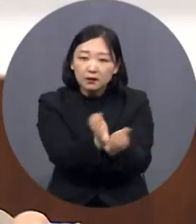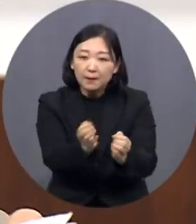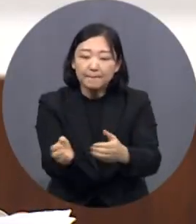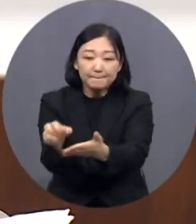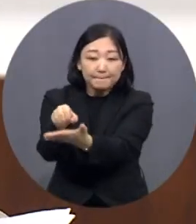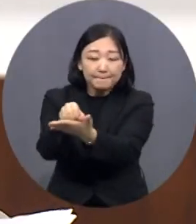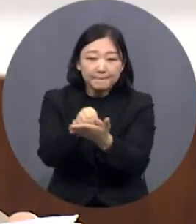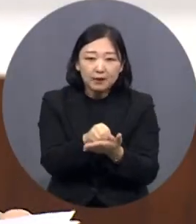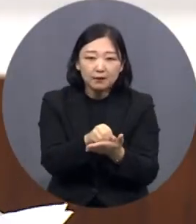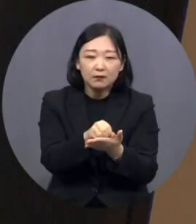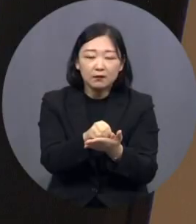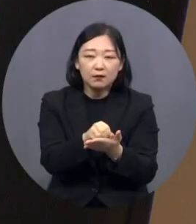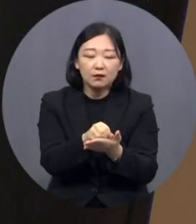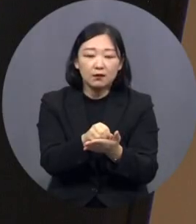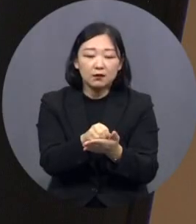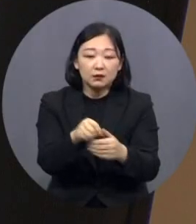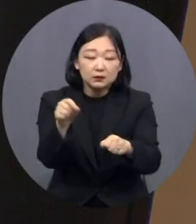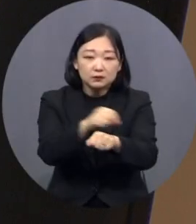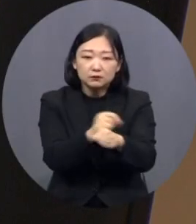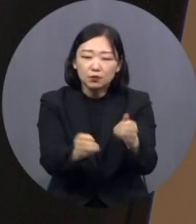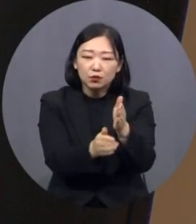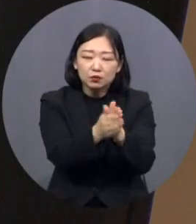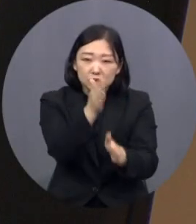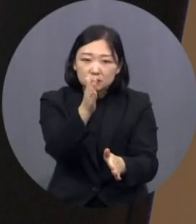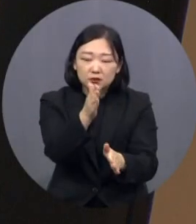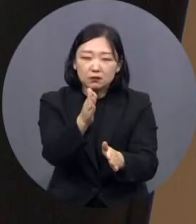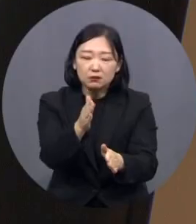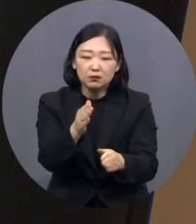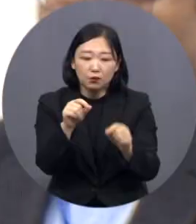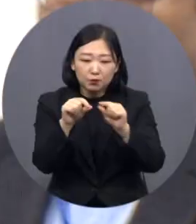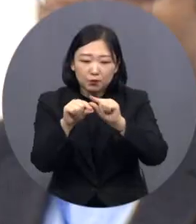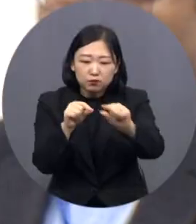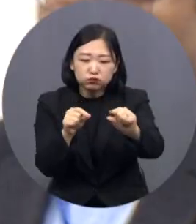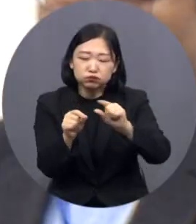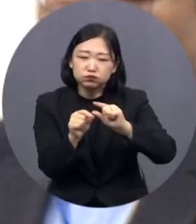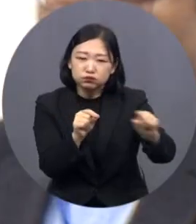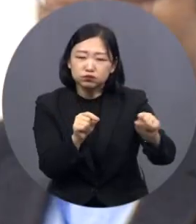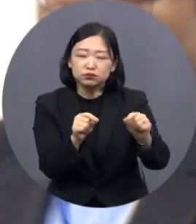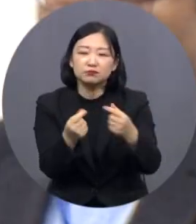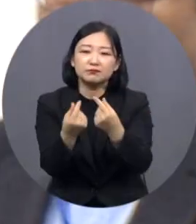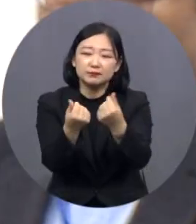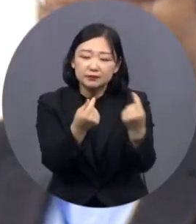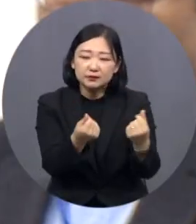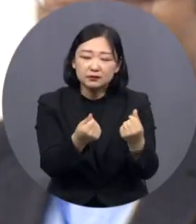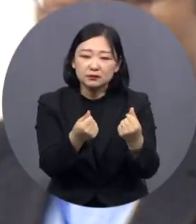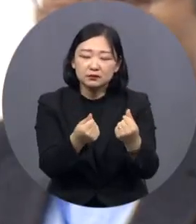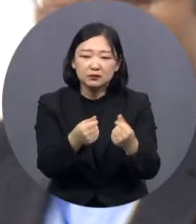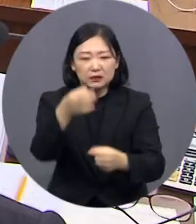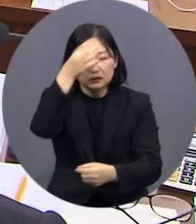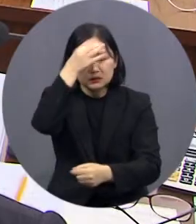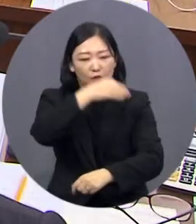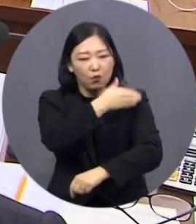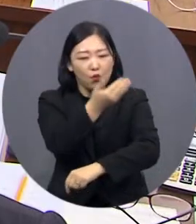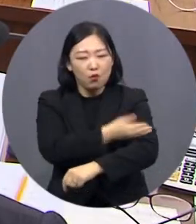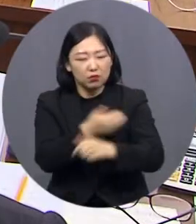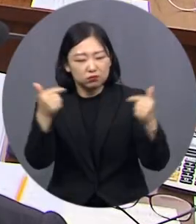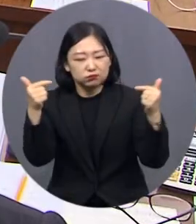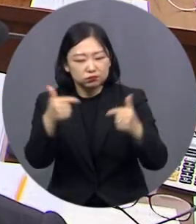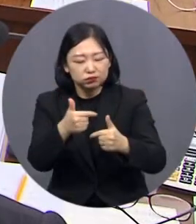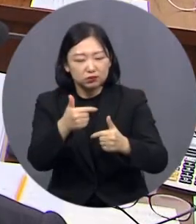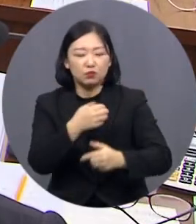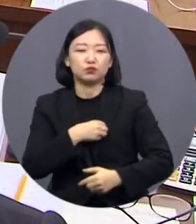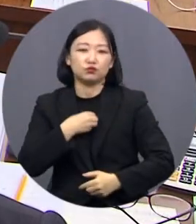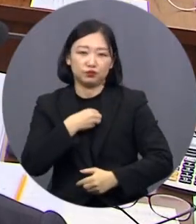사무를 적용하면 기존 특별시나 광역시의 자치구 수준이 돼 오히려 기초단체의 기능과 권한을 축소할 수